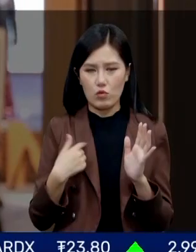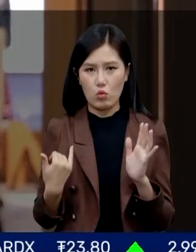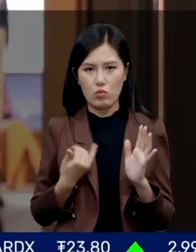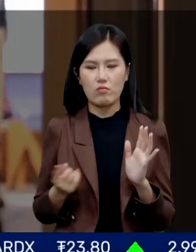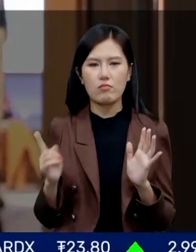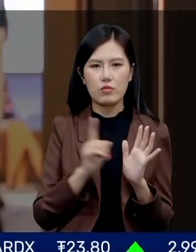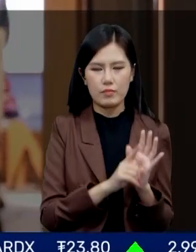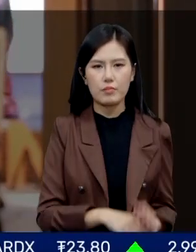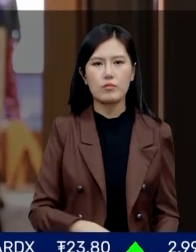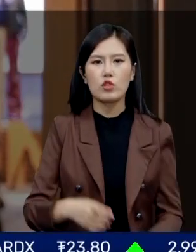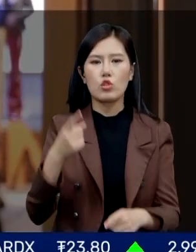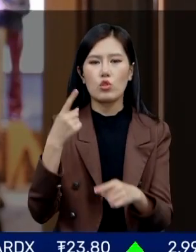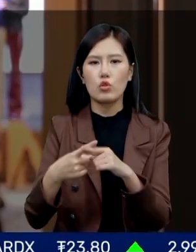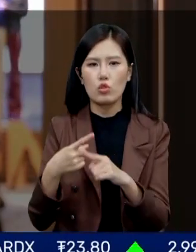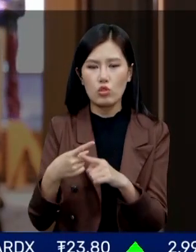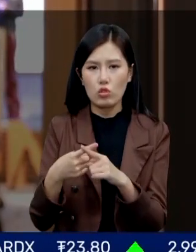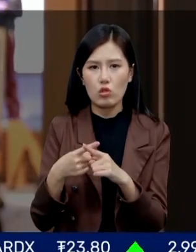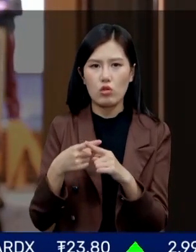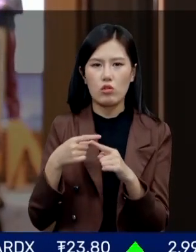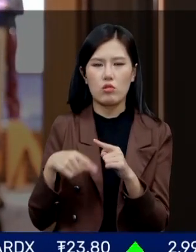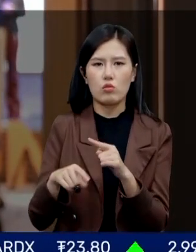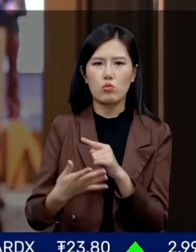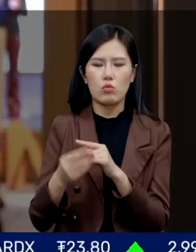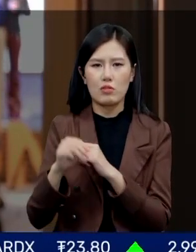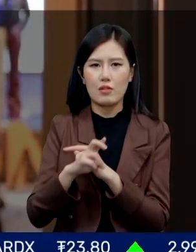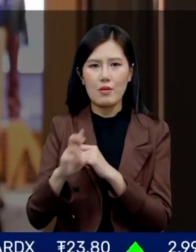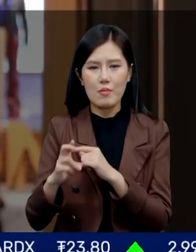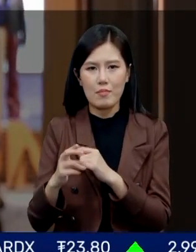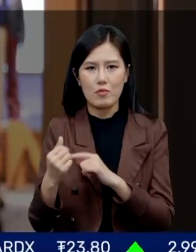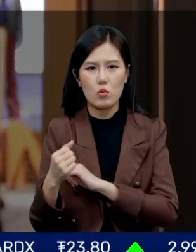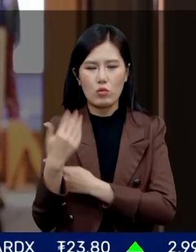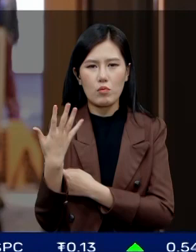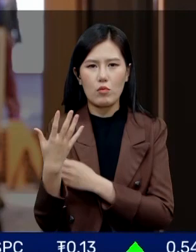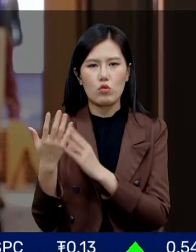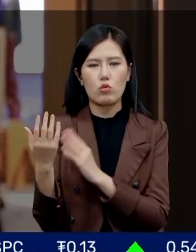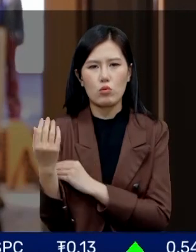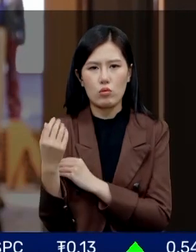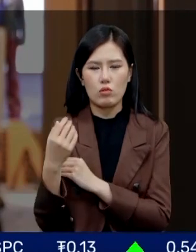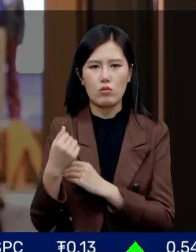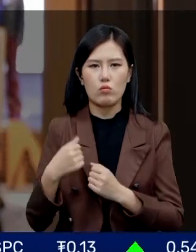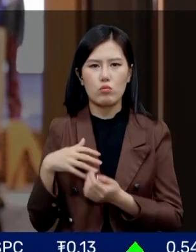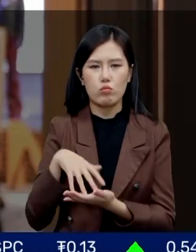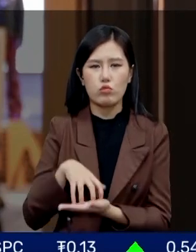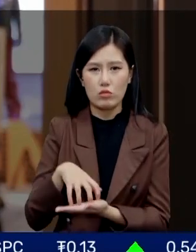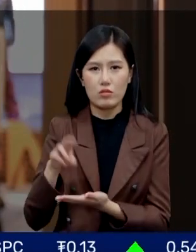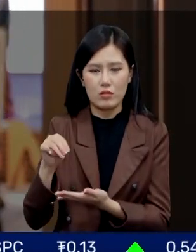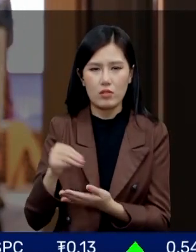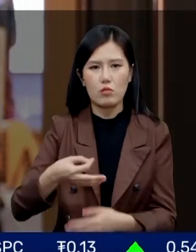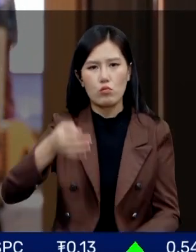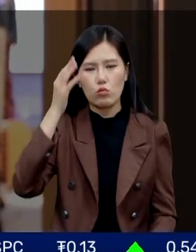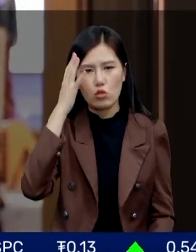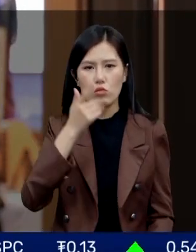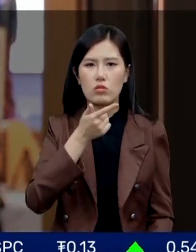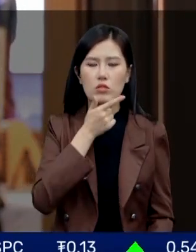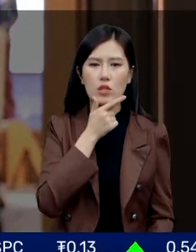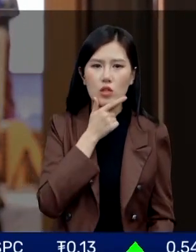нутагт иргэний нийгмийн байгууллага бол чадахсул тий бас чадахсул одоо бид нар мэдхгүй чадахгүй зүйлүүд